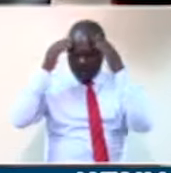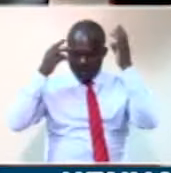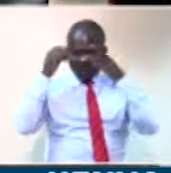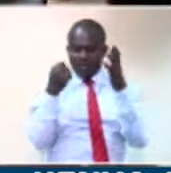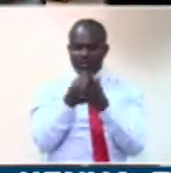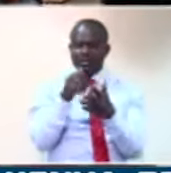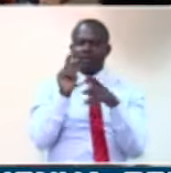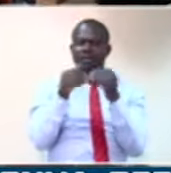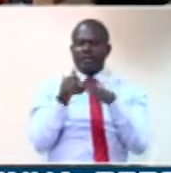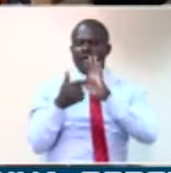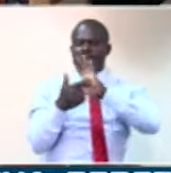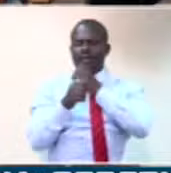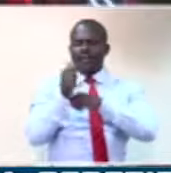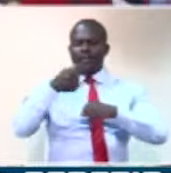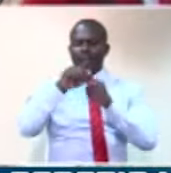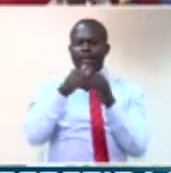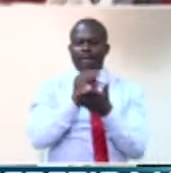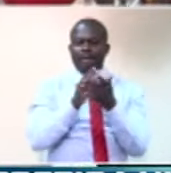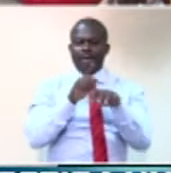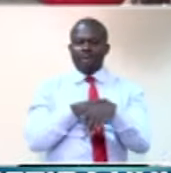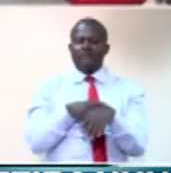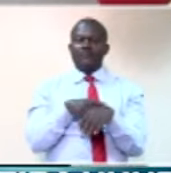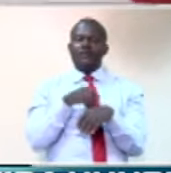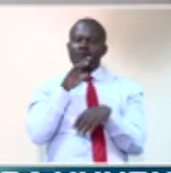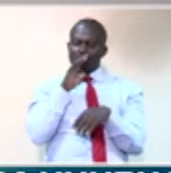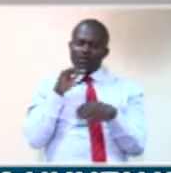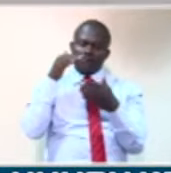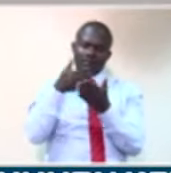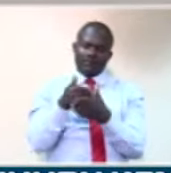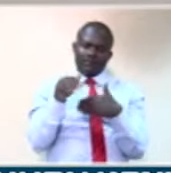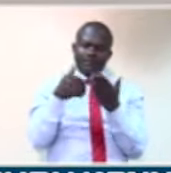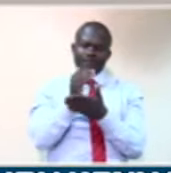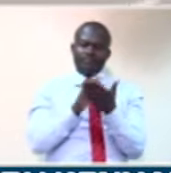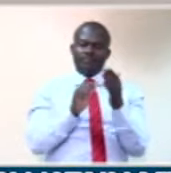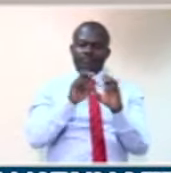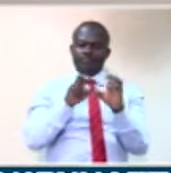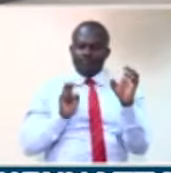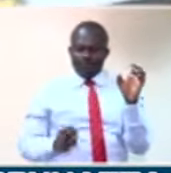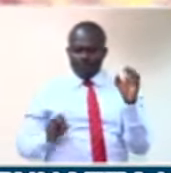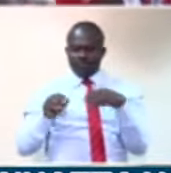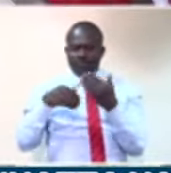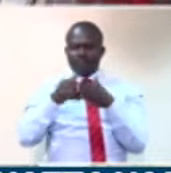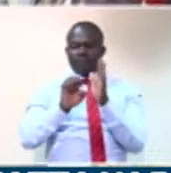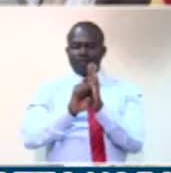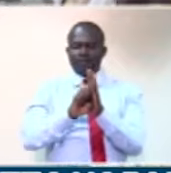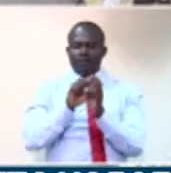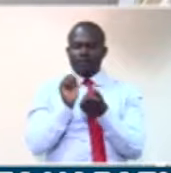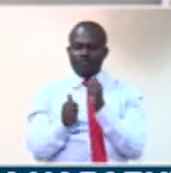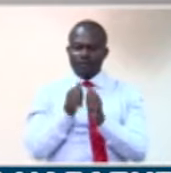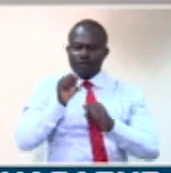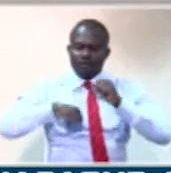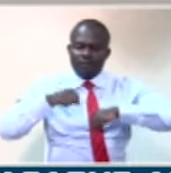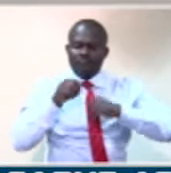zituma abamenyekanisha ibikorwa byabo rimwe na rimwe bifata kugeza n'ubwo banabivuyemo. Agatanga urugero nka siporo